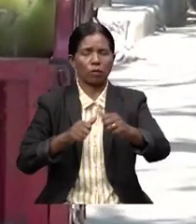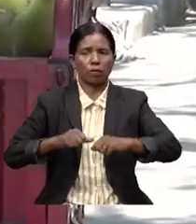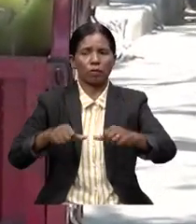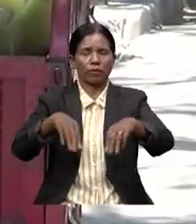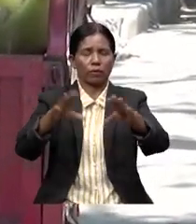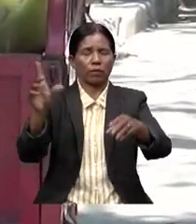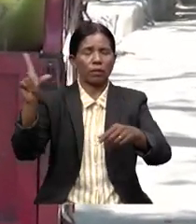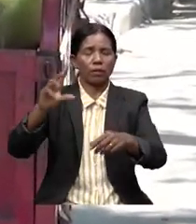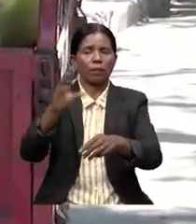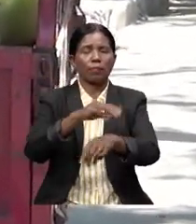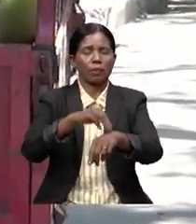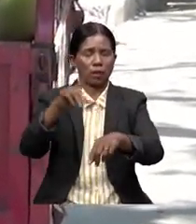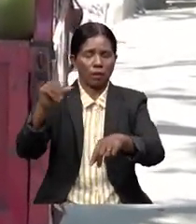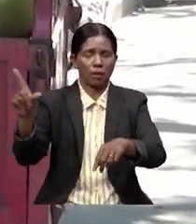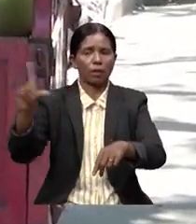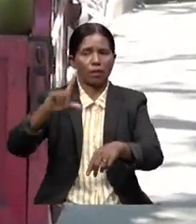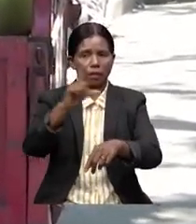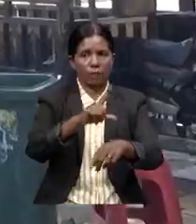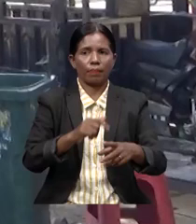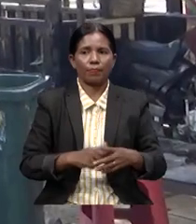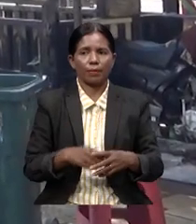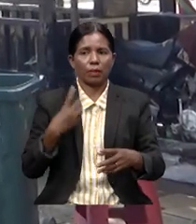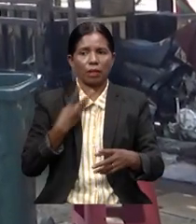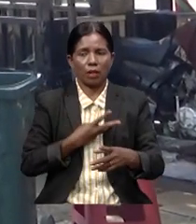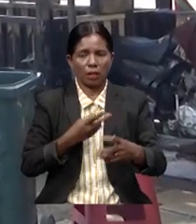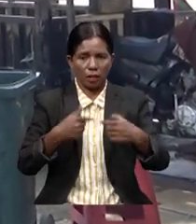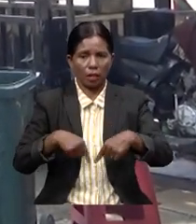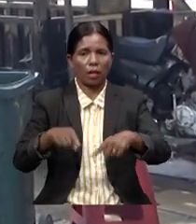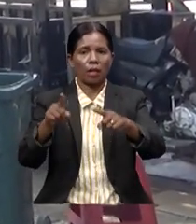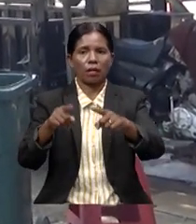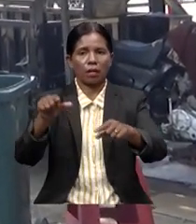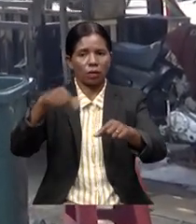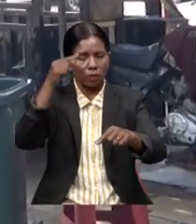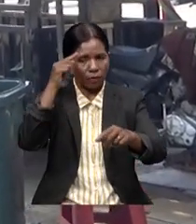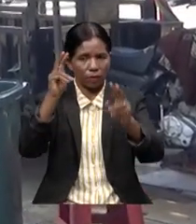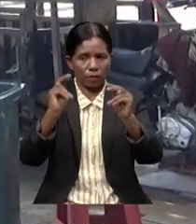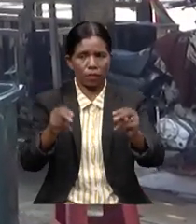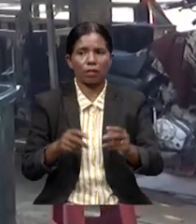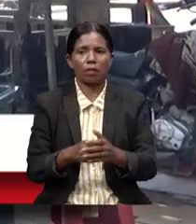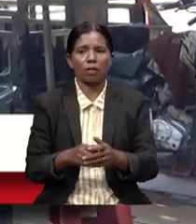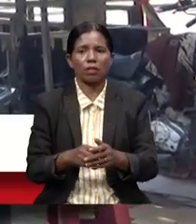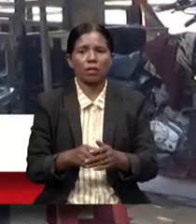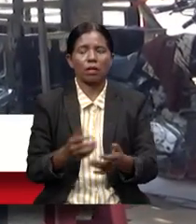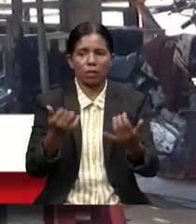ni jarding motel no largo le sidere. Ami usba governo tingki oras ne